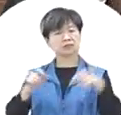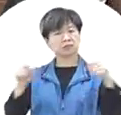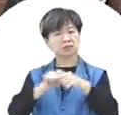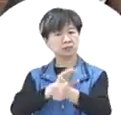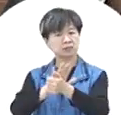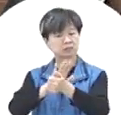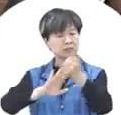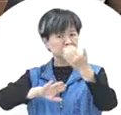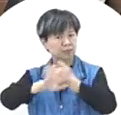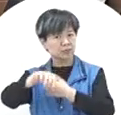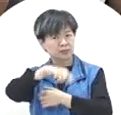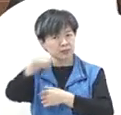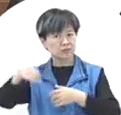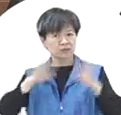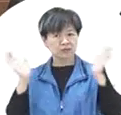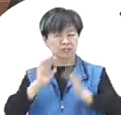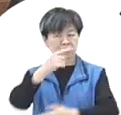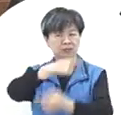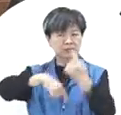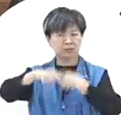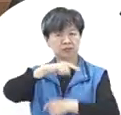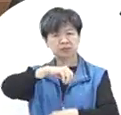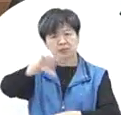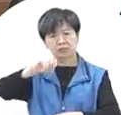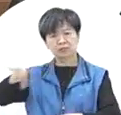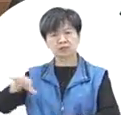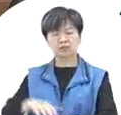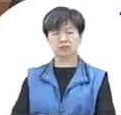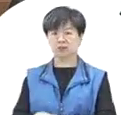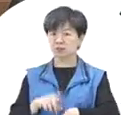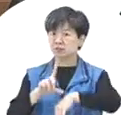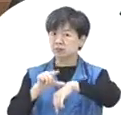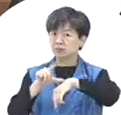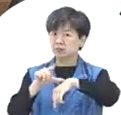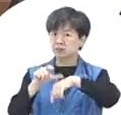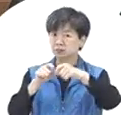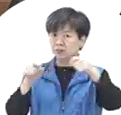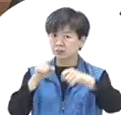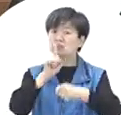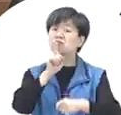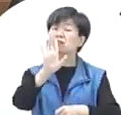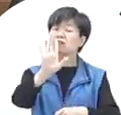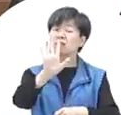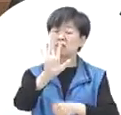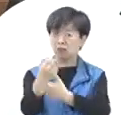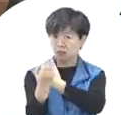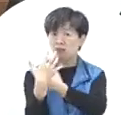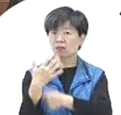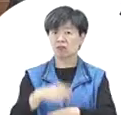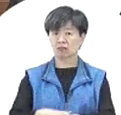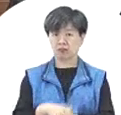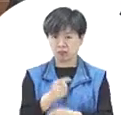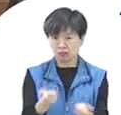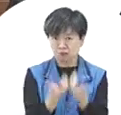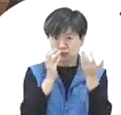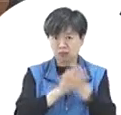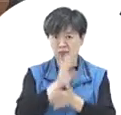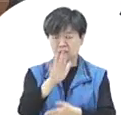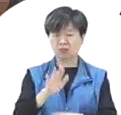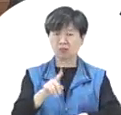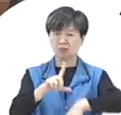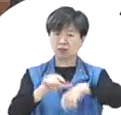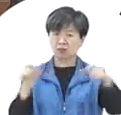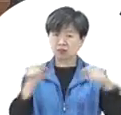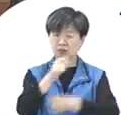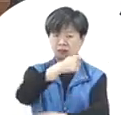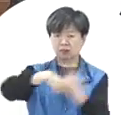育的孩子来做转托？你用多少时间？你说有吗？你告诉我，在这个个案当中你用多少时间来协助转